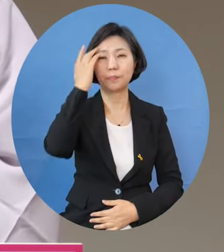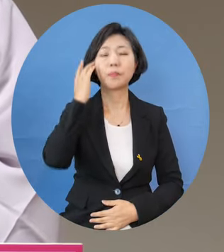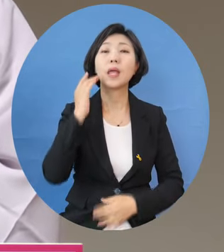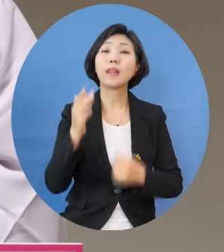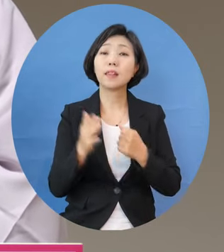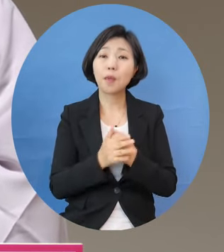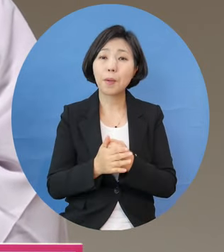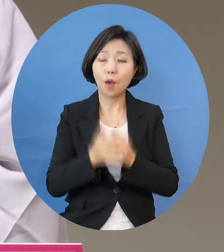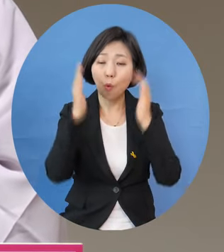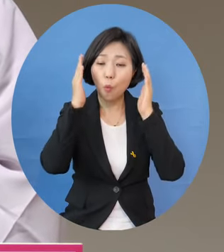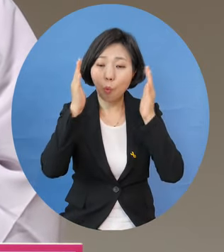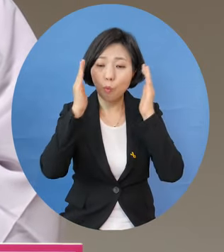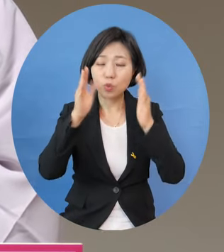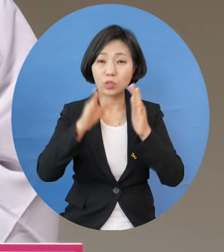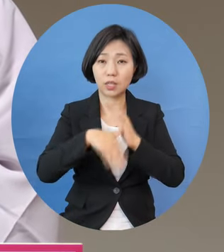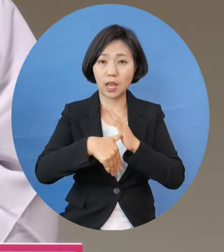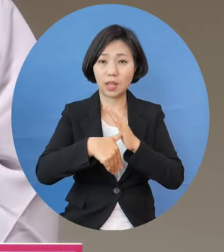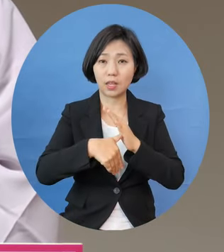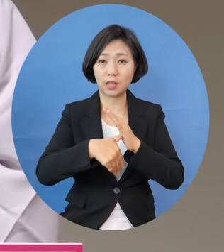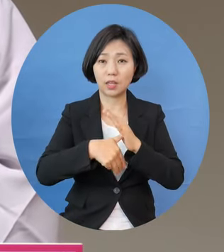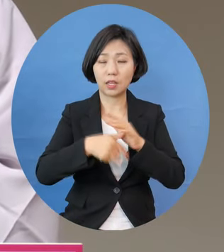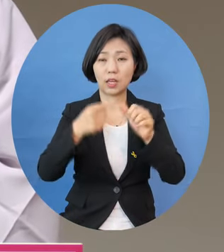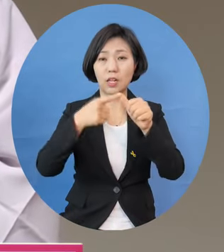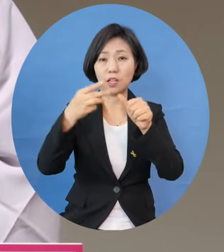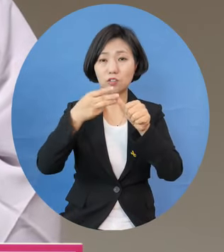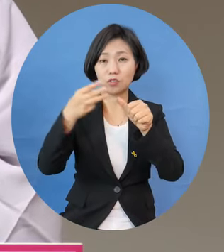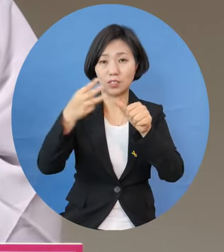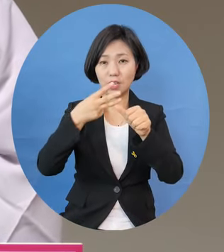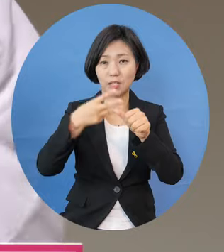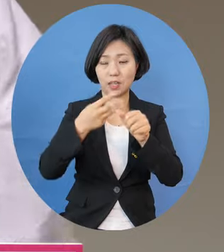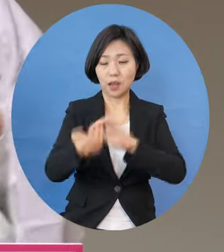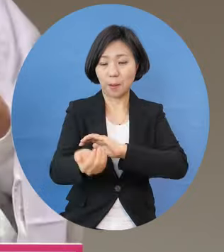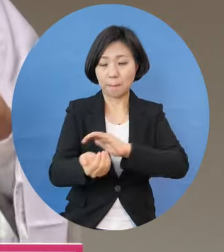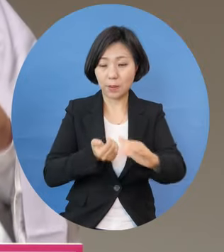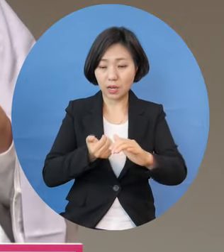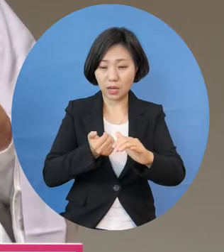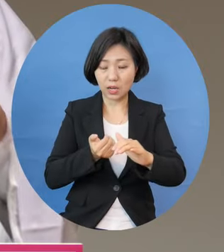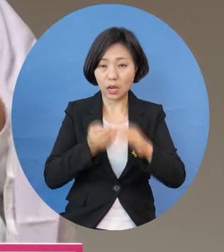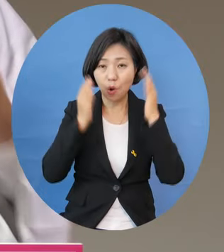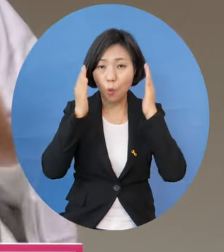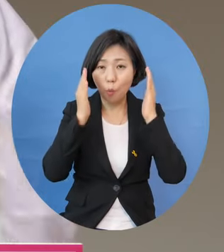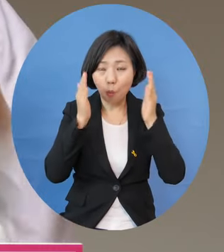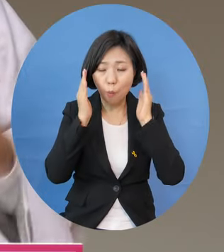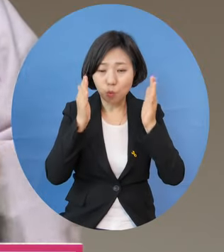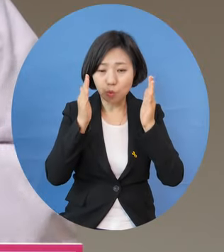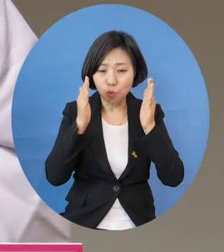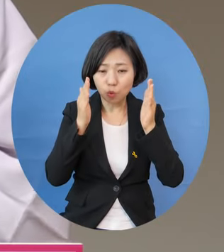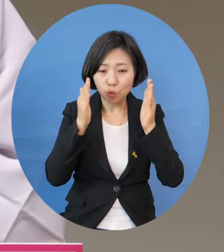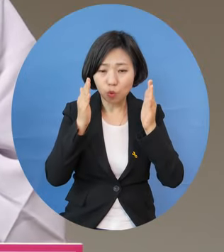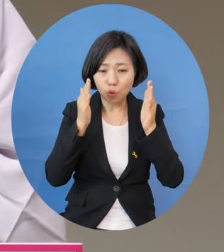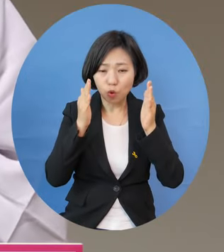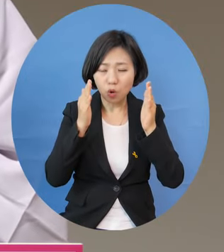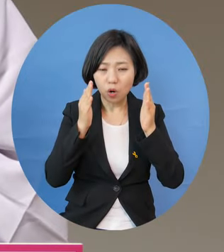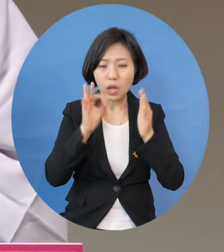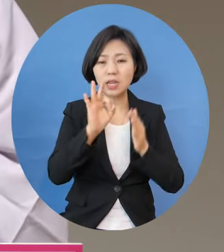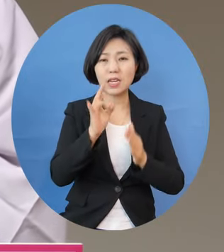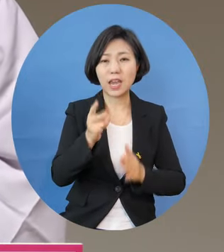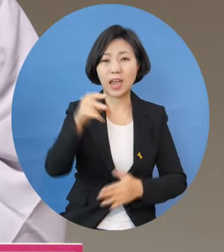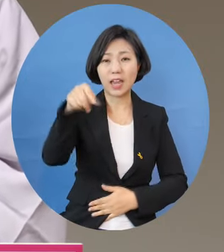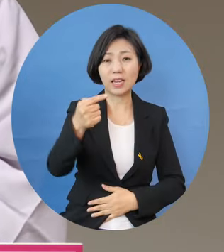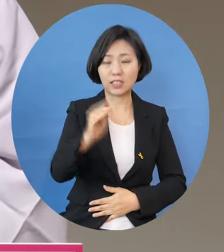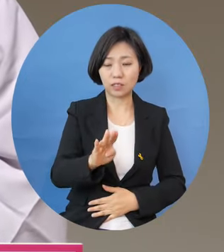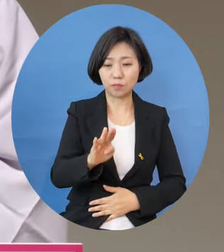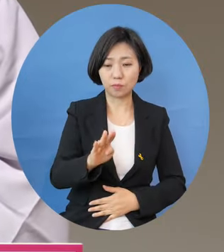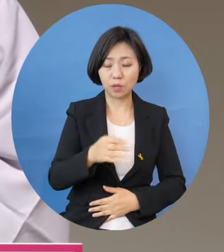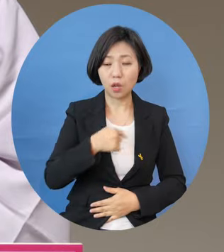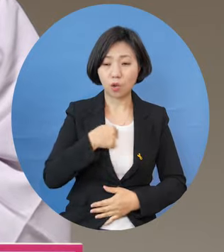그래서 학습을 할 땐 세 가지. 첫째, 예습을 해야 돼요. 그래서 수업을 들을 때 뭘 모르는지를 알고 들어야 돼요. 그래야